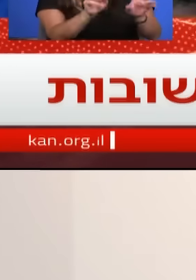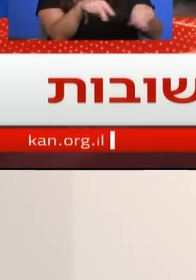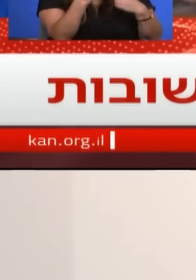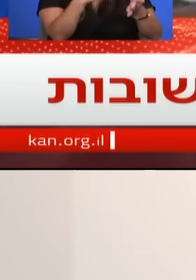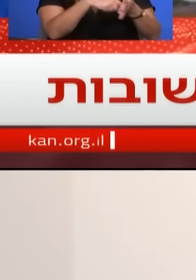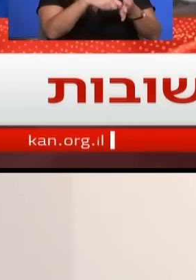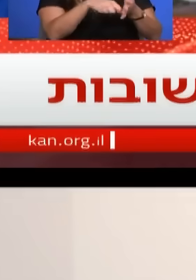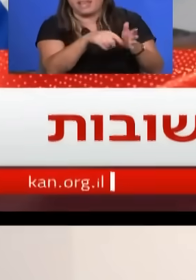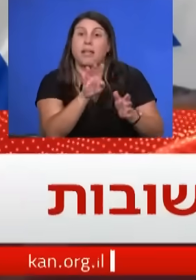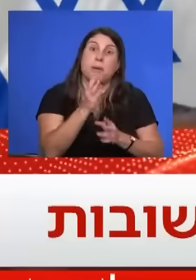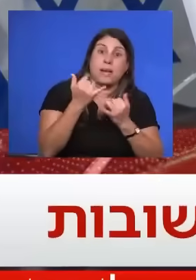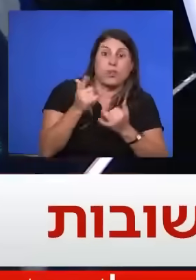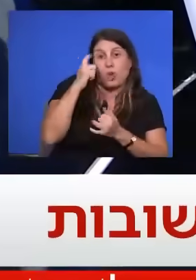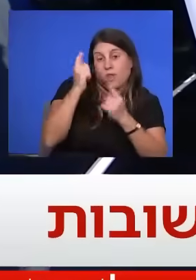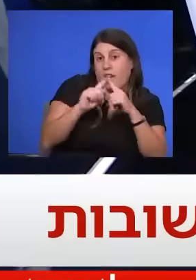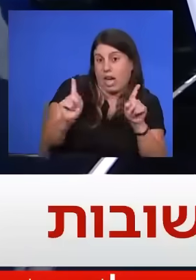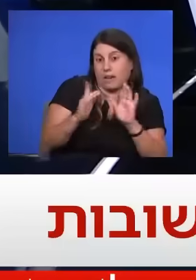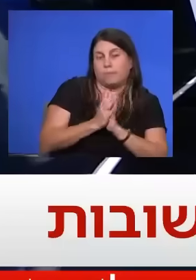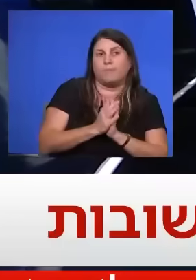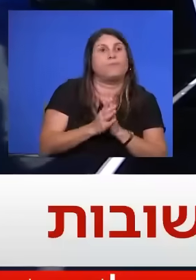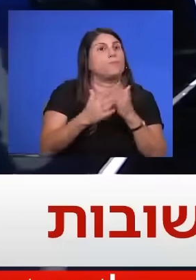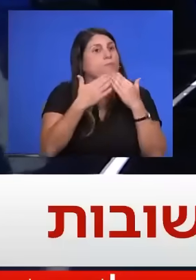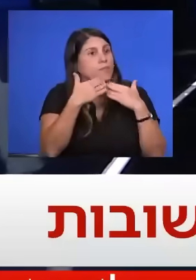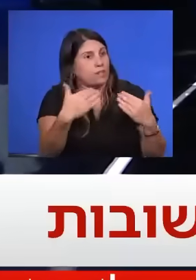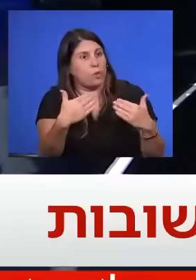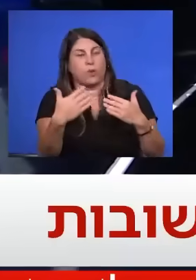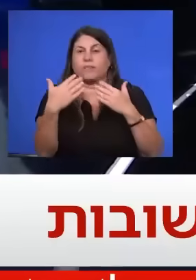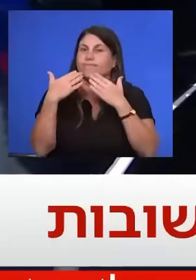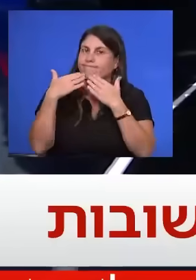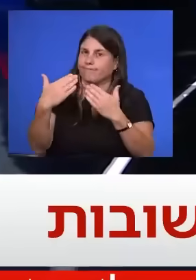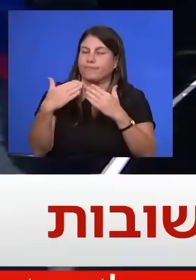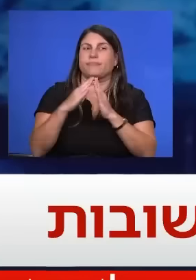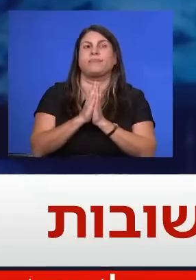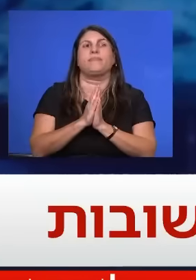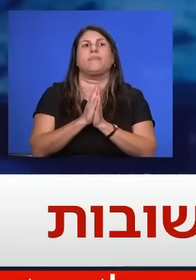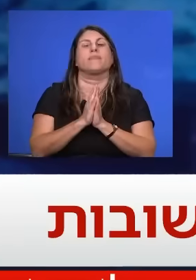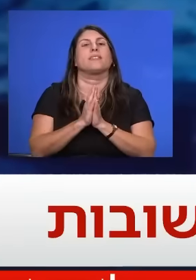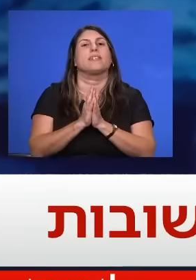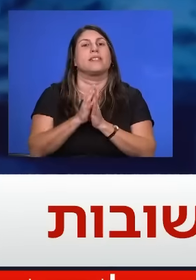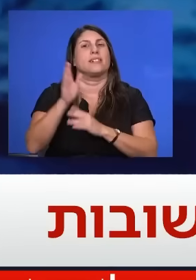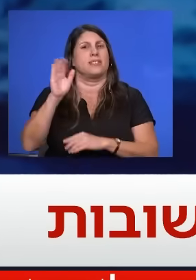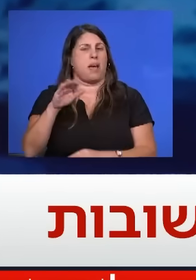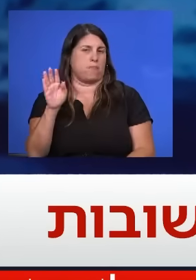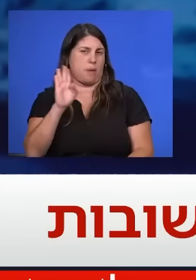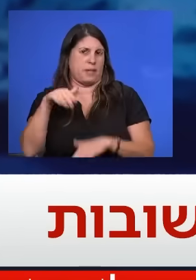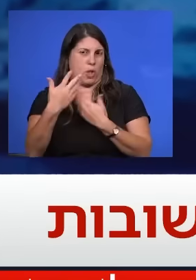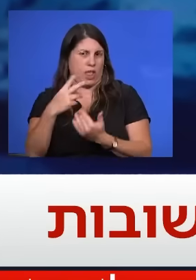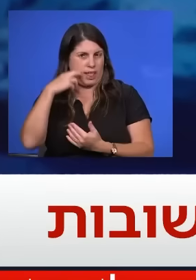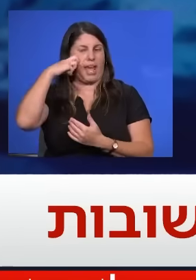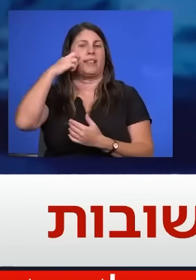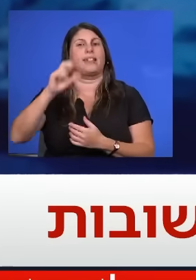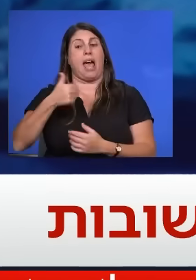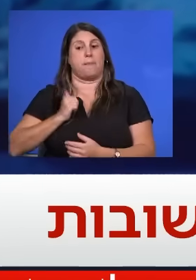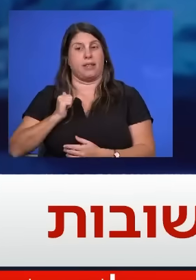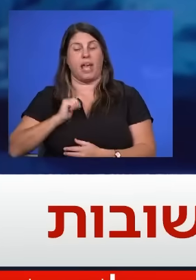חושב אחרת. תודה רואים, מואב ורדי. עוד אומר נתניהו כמובן גם נותן קרדיט לרמטכ"ל ולשר הביטחון במעמד הזה,